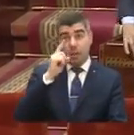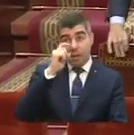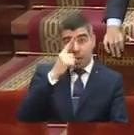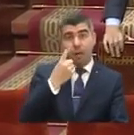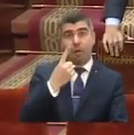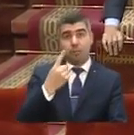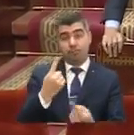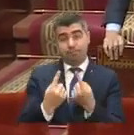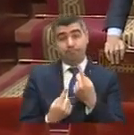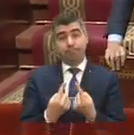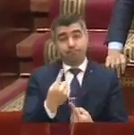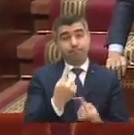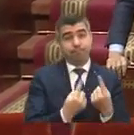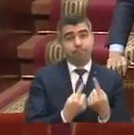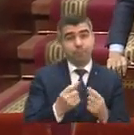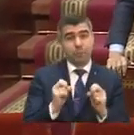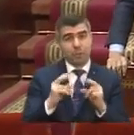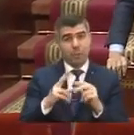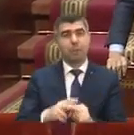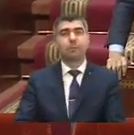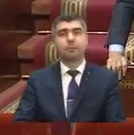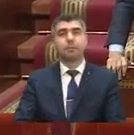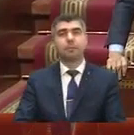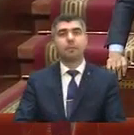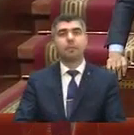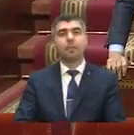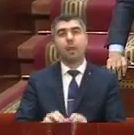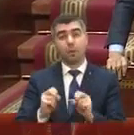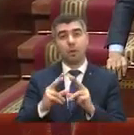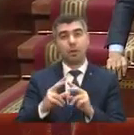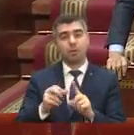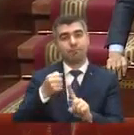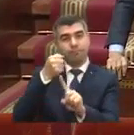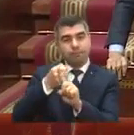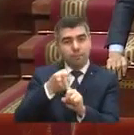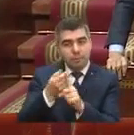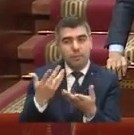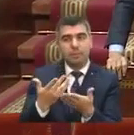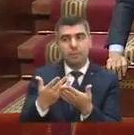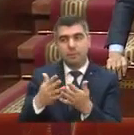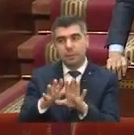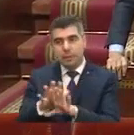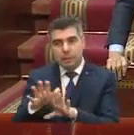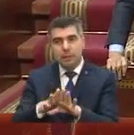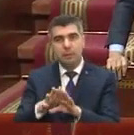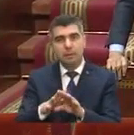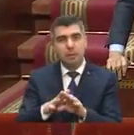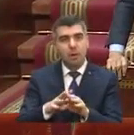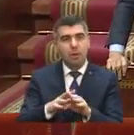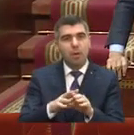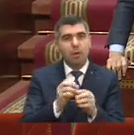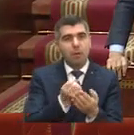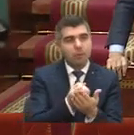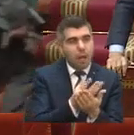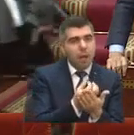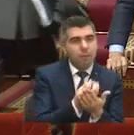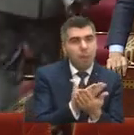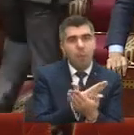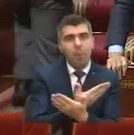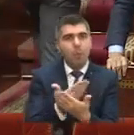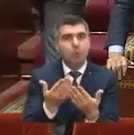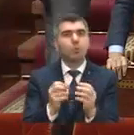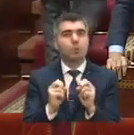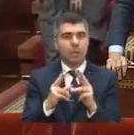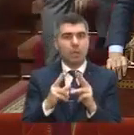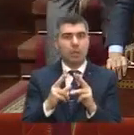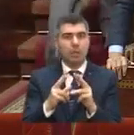اقتصاديه واجتماعيه. اكيد كيتبذل واحد المجهود من اجل التوعيه، لكن لابد من العمل على